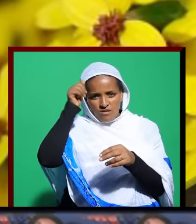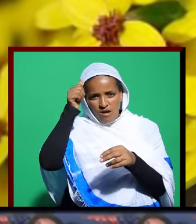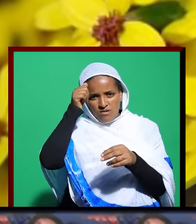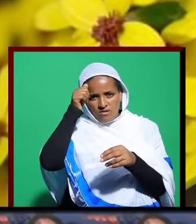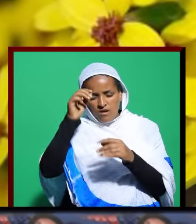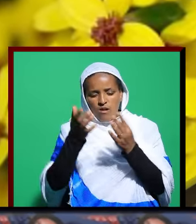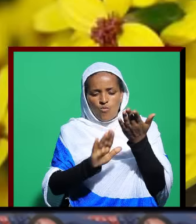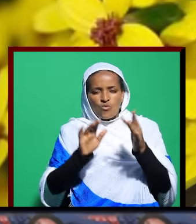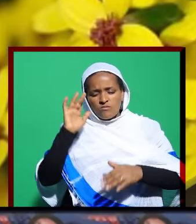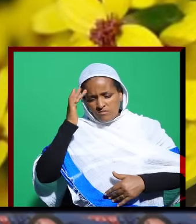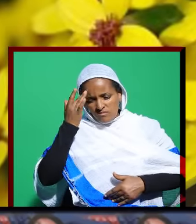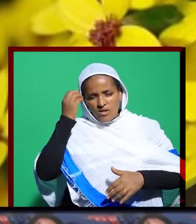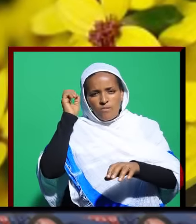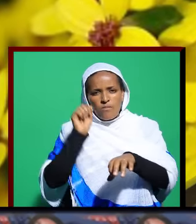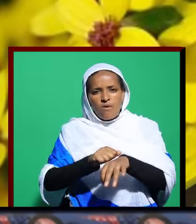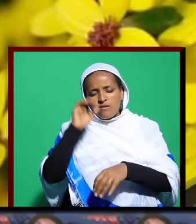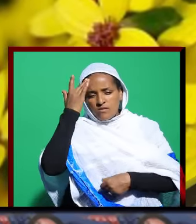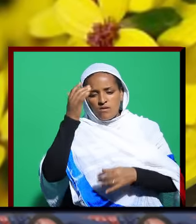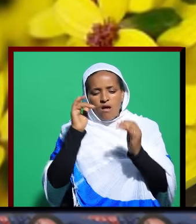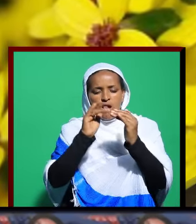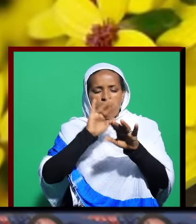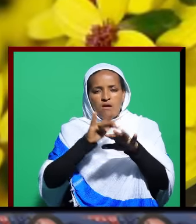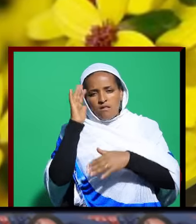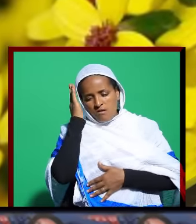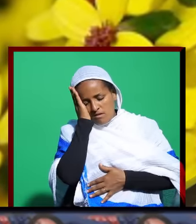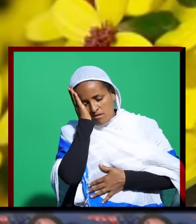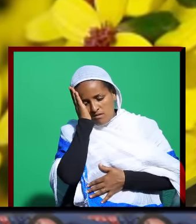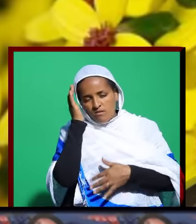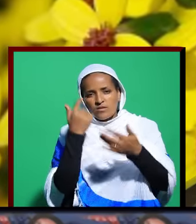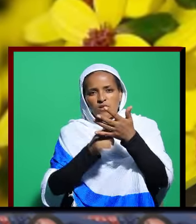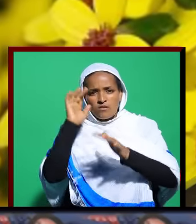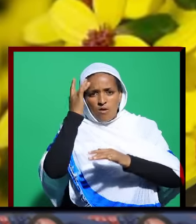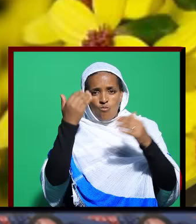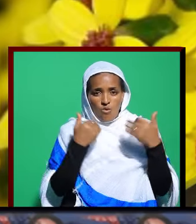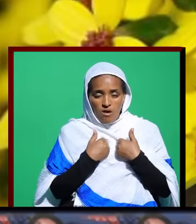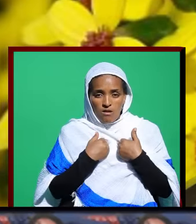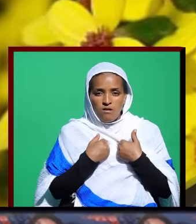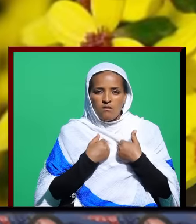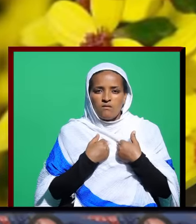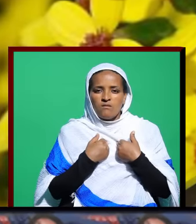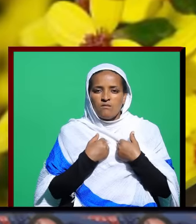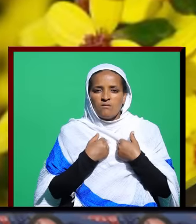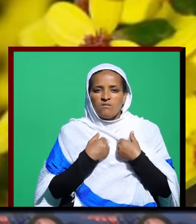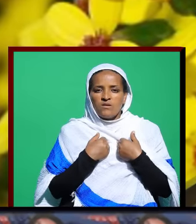ታመመ፣ ለሞት የሚያደርስ ህመም ታመመ እና በአልጋው ላይ ወደቀ። ስለዚህ ታሞ እያለ